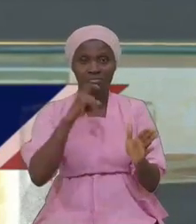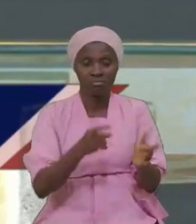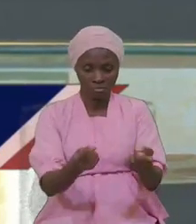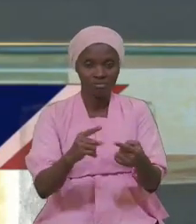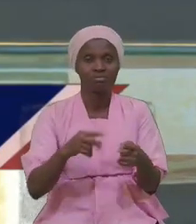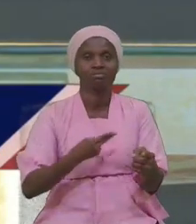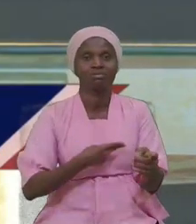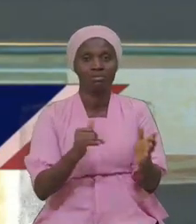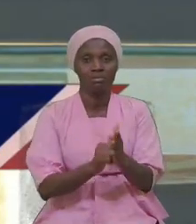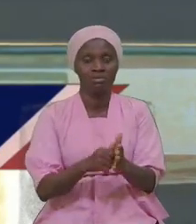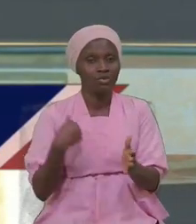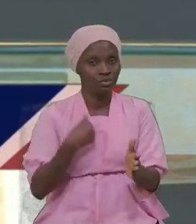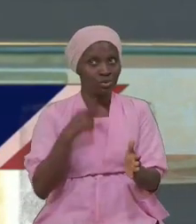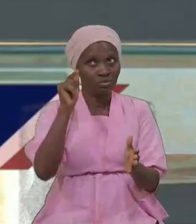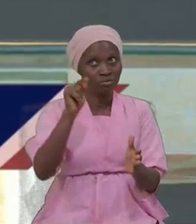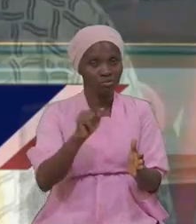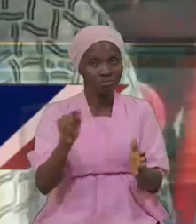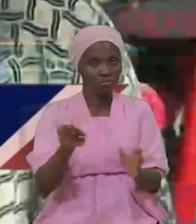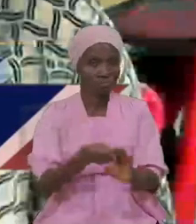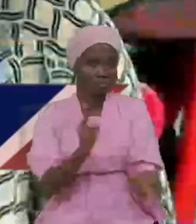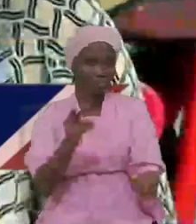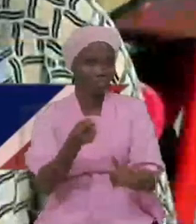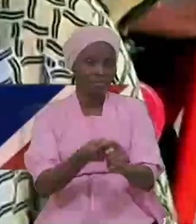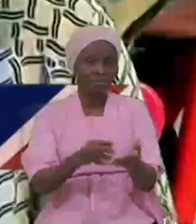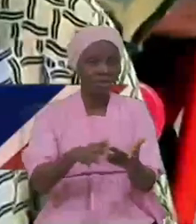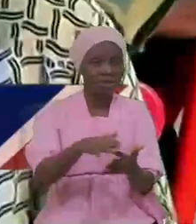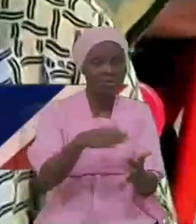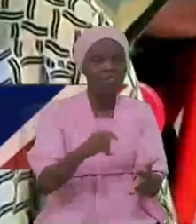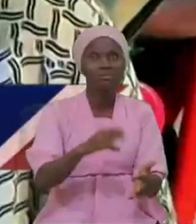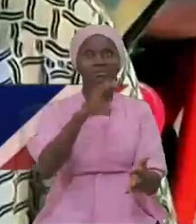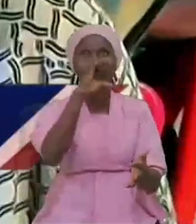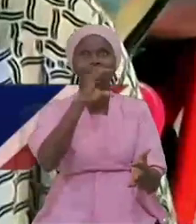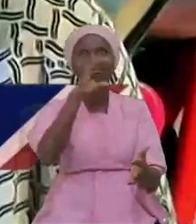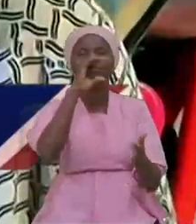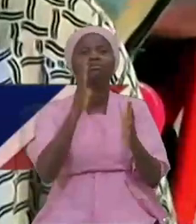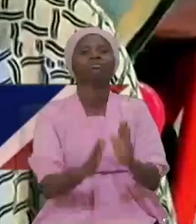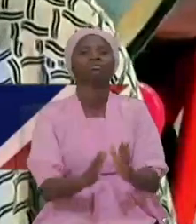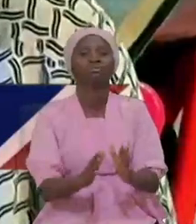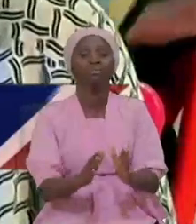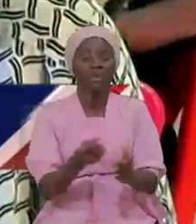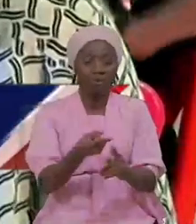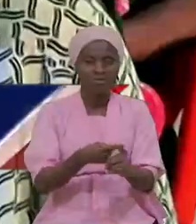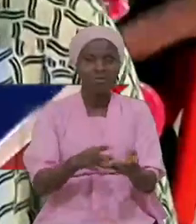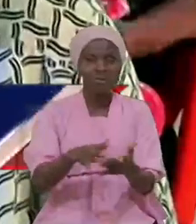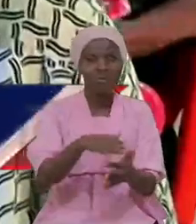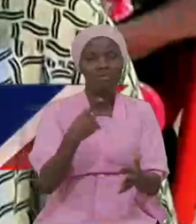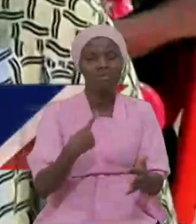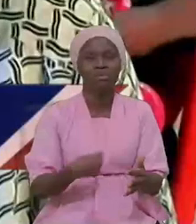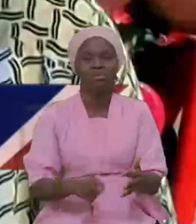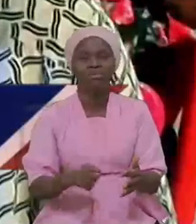pourquoi sortez du milieu des ivrognes. Sortez du milieu des